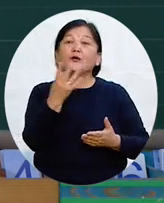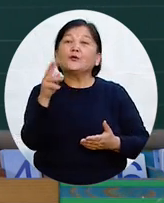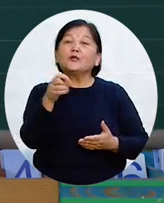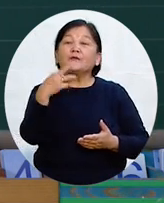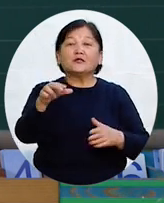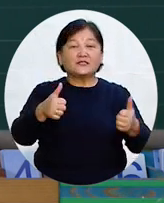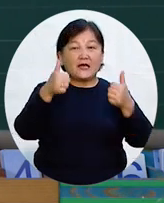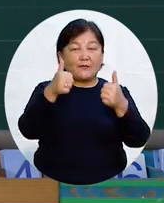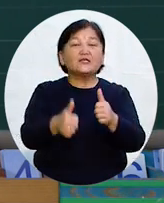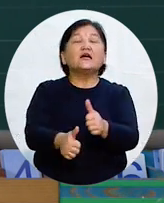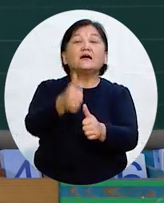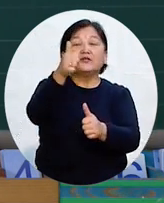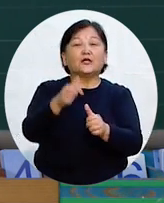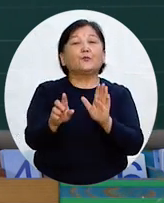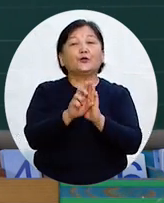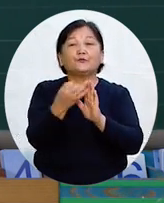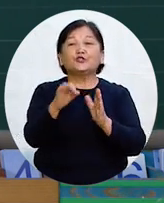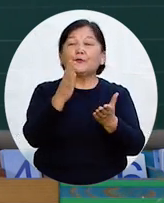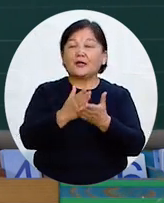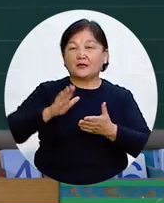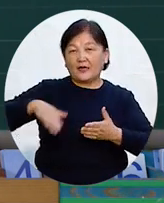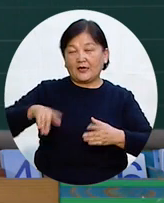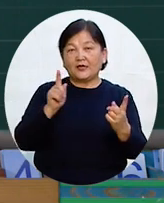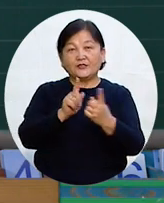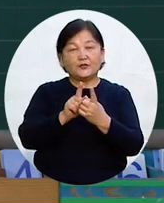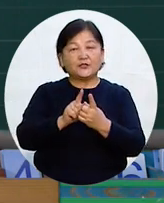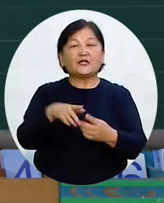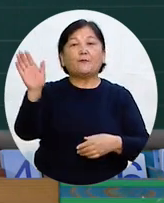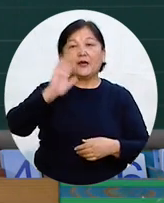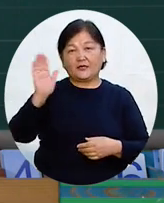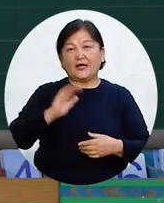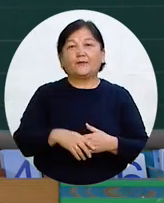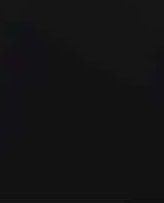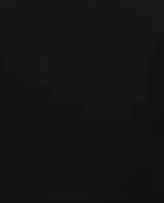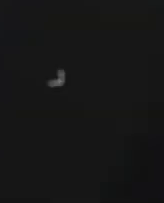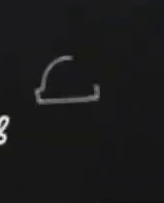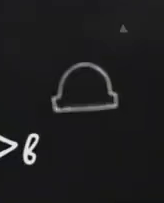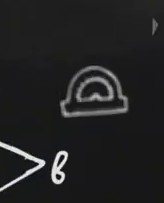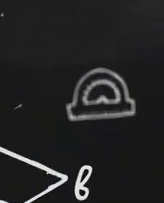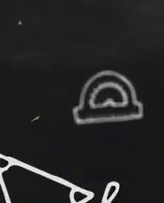бол амжилт гарах нь тодорхой. За дараагийн хичээлээр дахин уулзлаа. Баяртай хүүхдүүдээ.